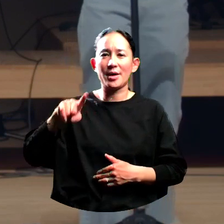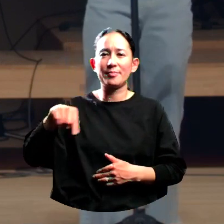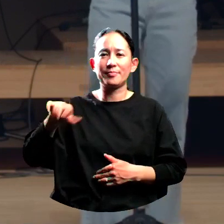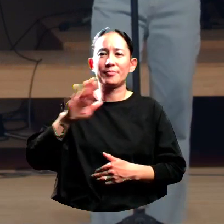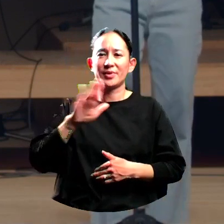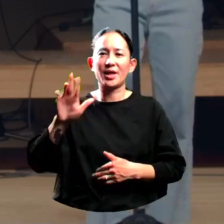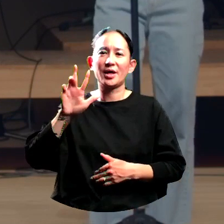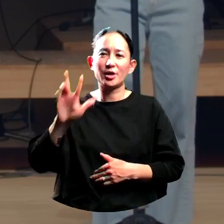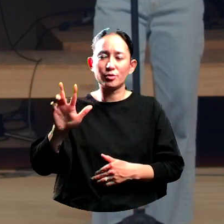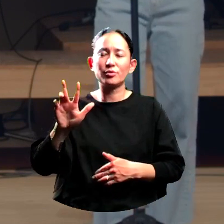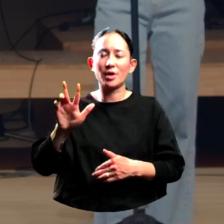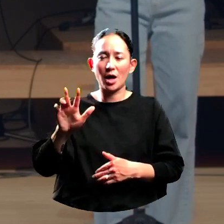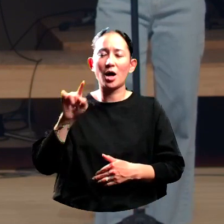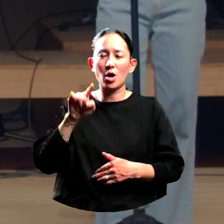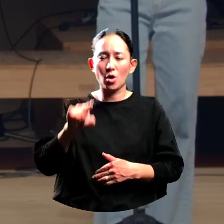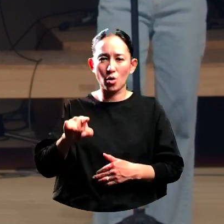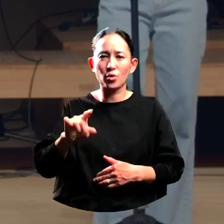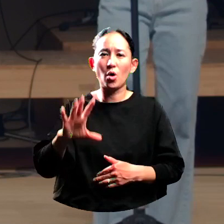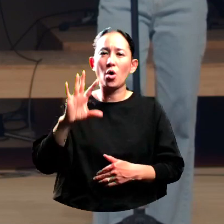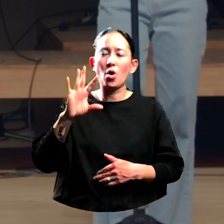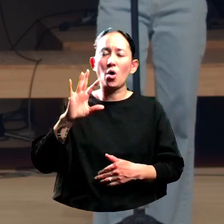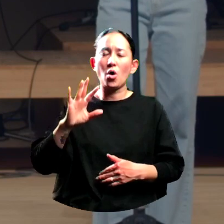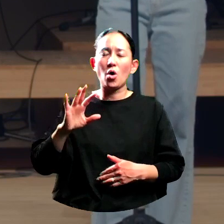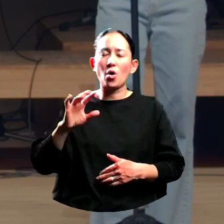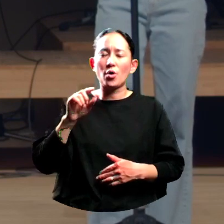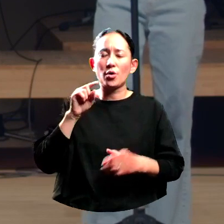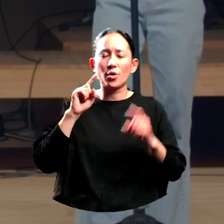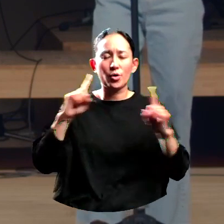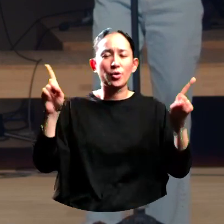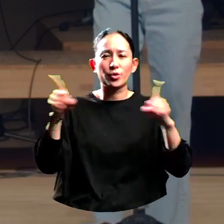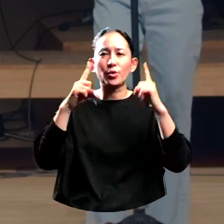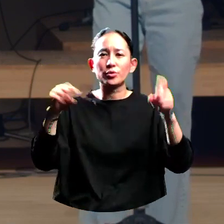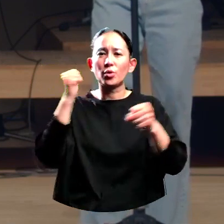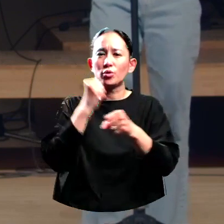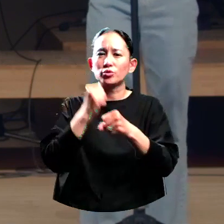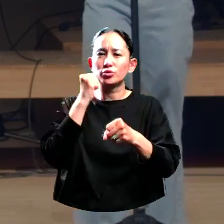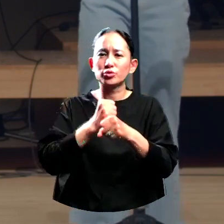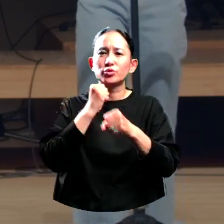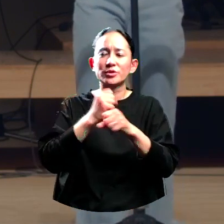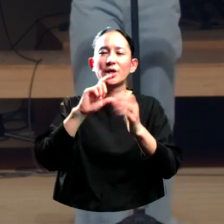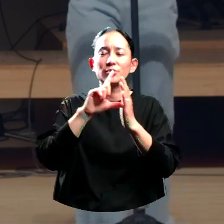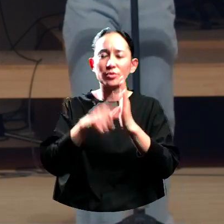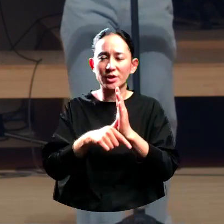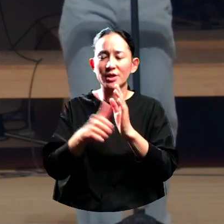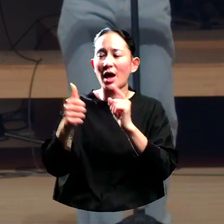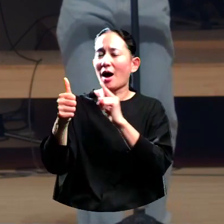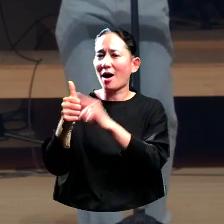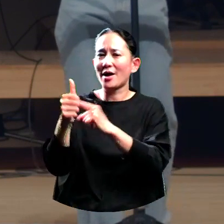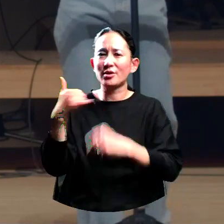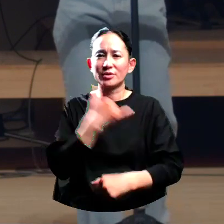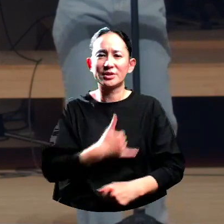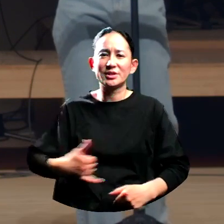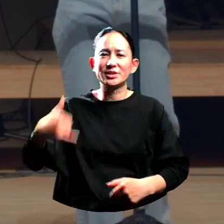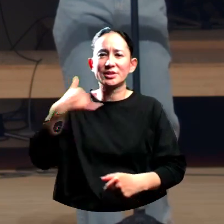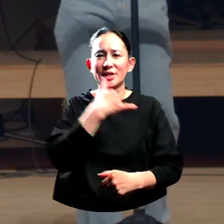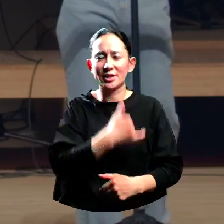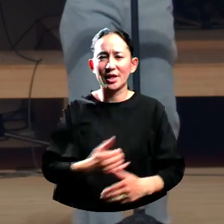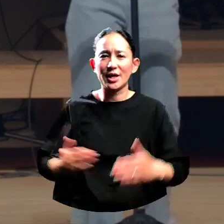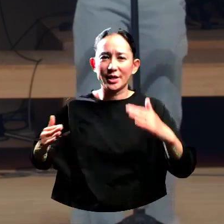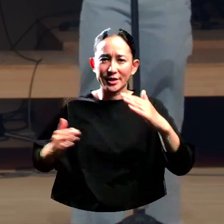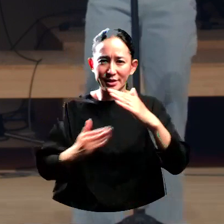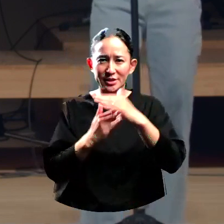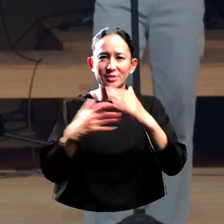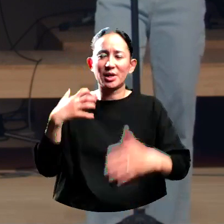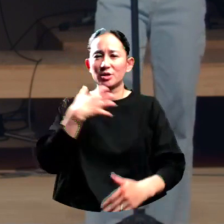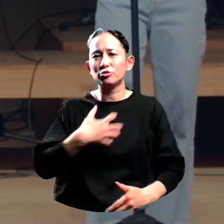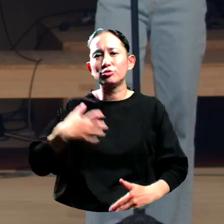メサイアを作曲したとき、彼の人生で最も苦しく、最も絶望的な、もうダメだというときでした。 When